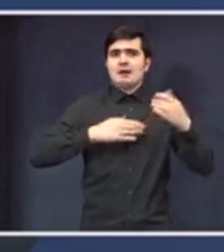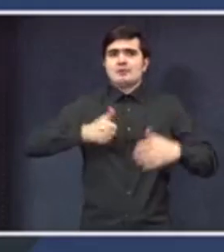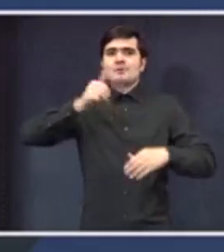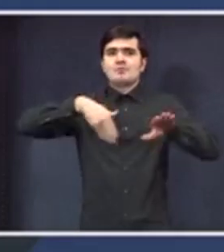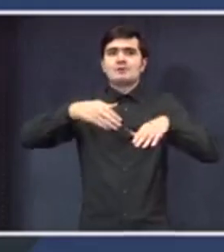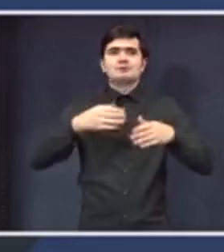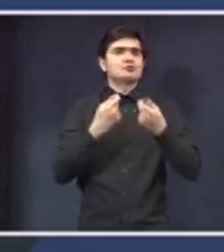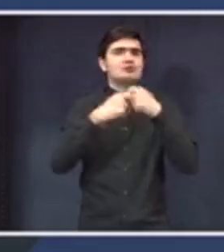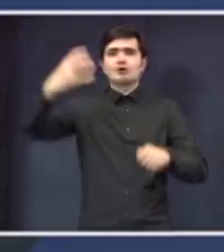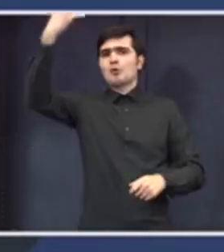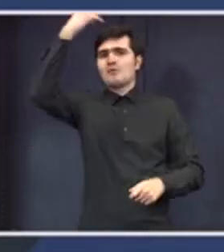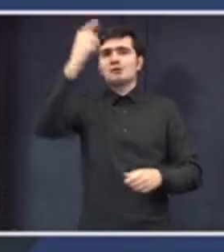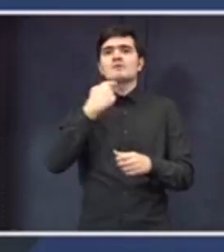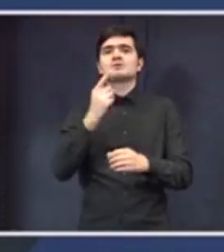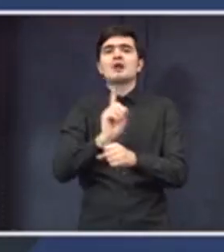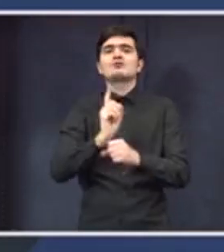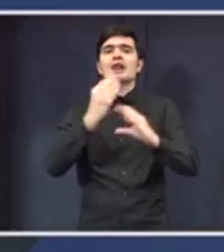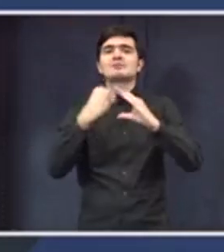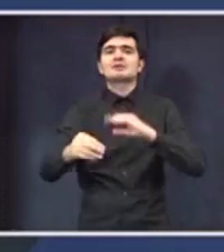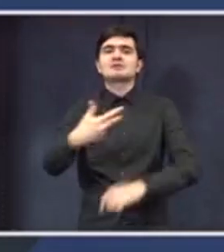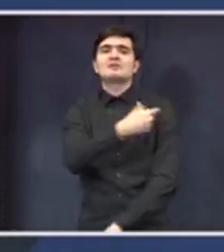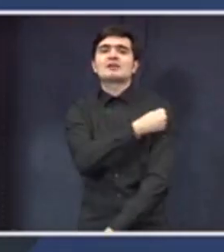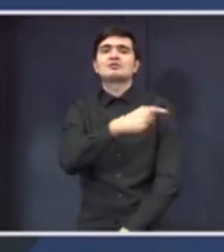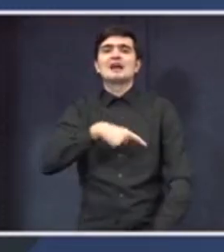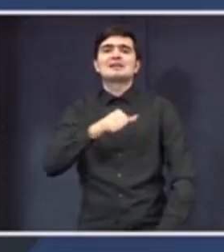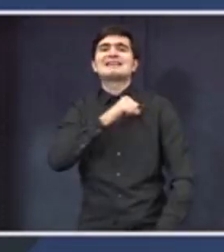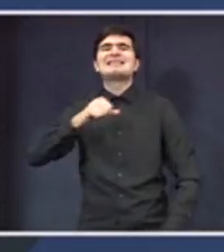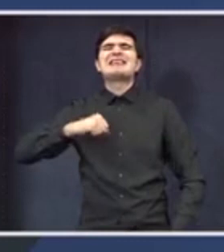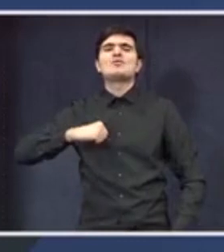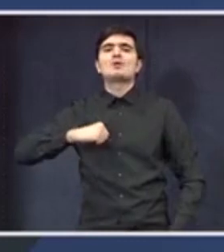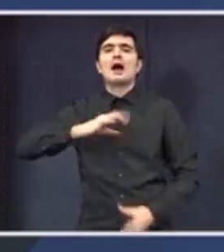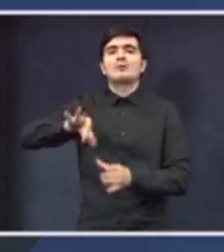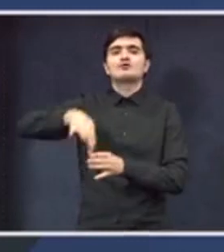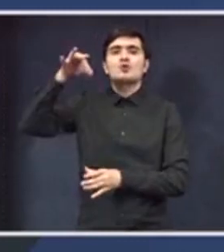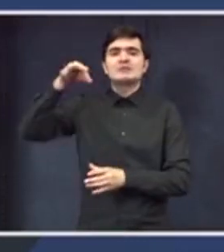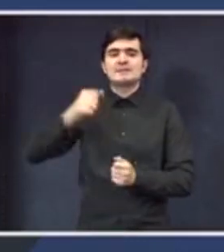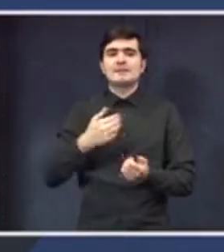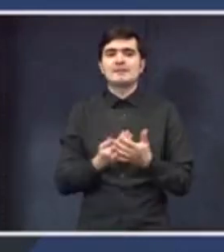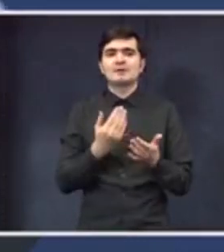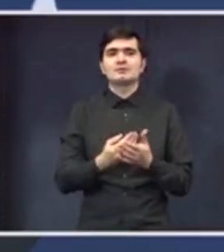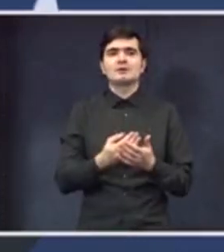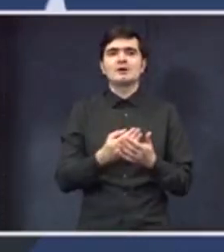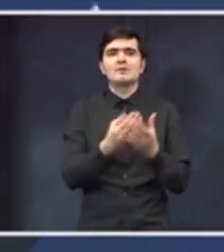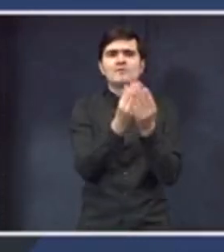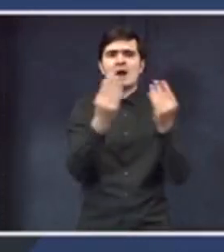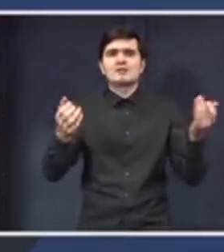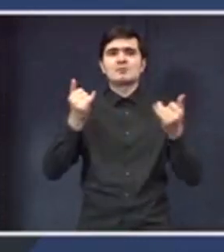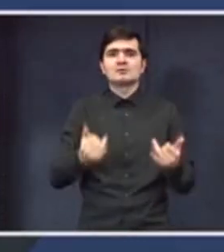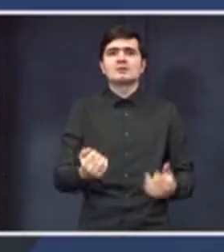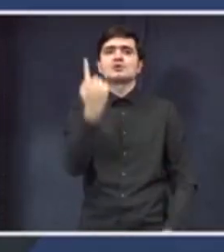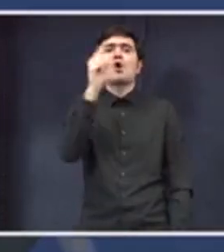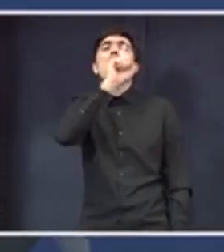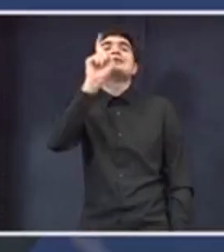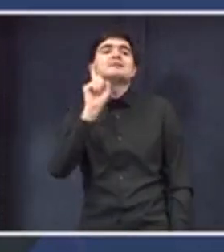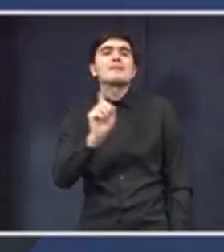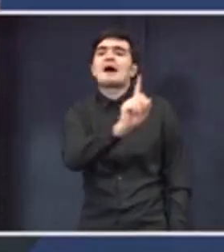transmite întregul guvern. Vaccinarea este singura soluție. Pentru că sunteți foarte mulți astăzi, o să iau câte o întrebare de la